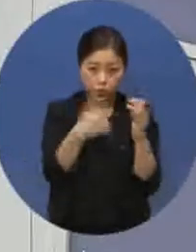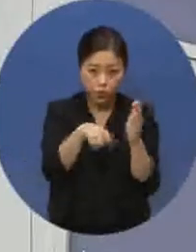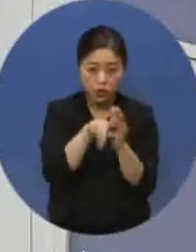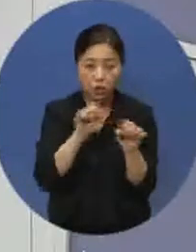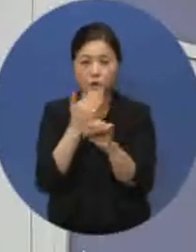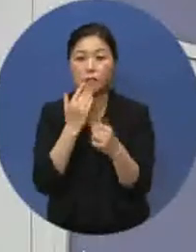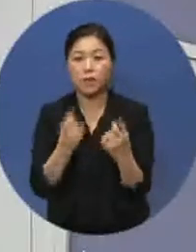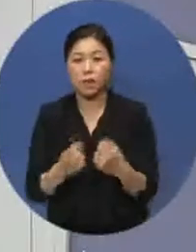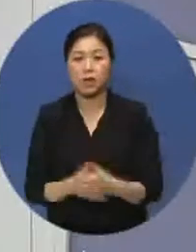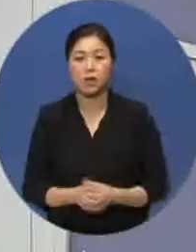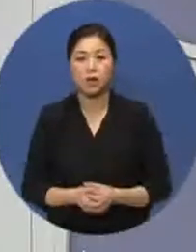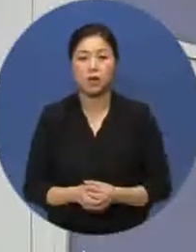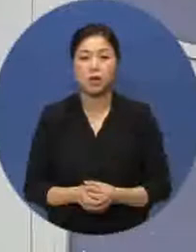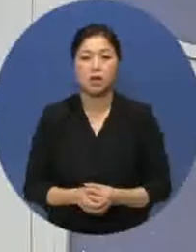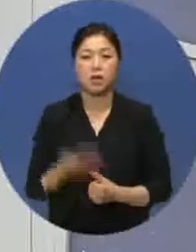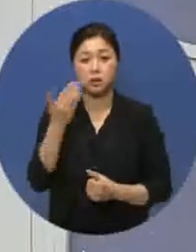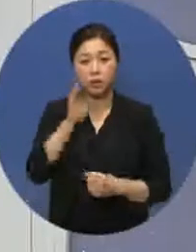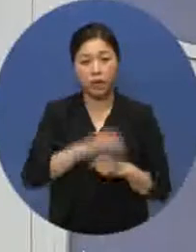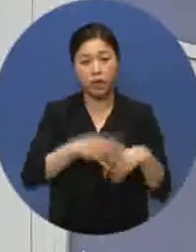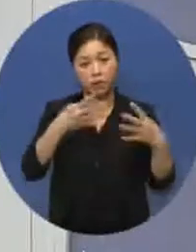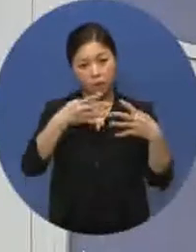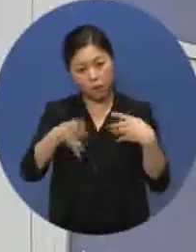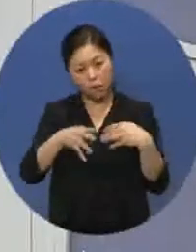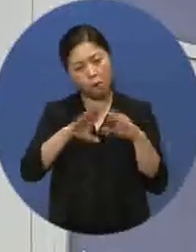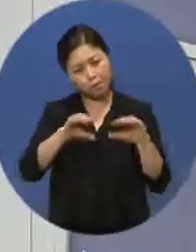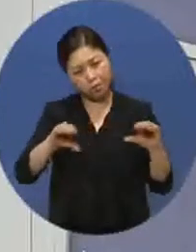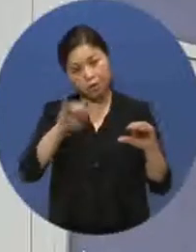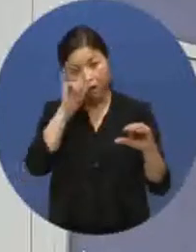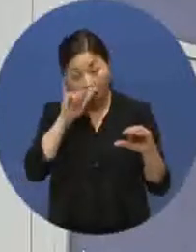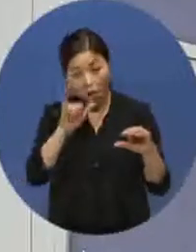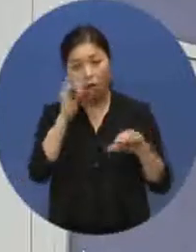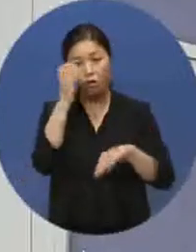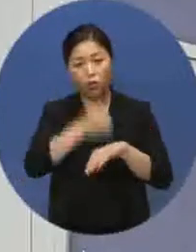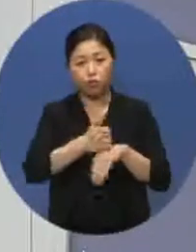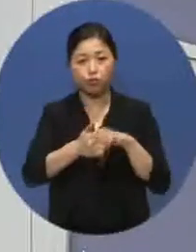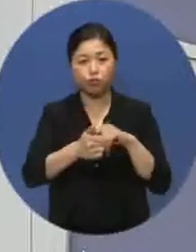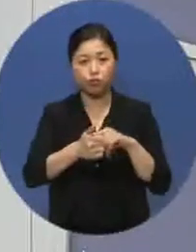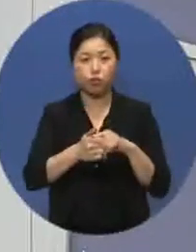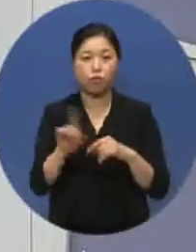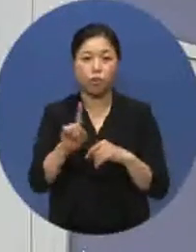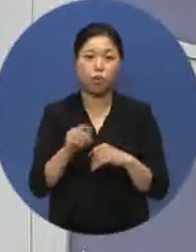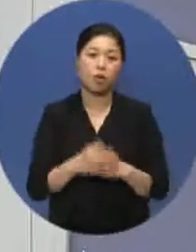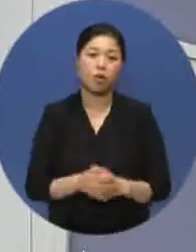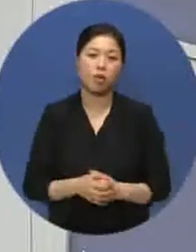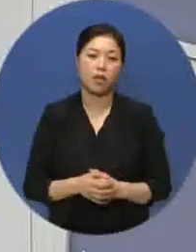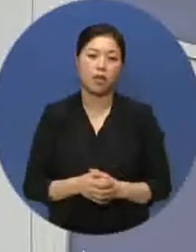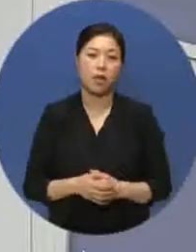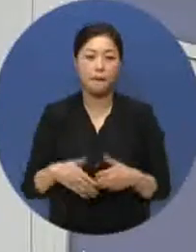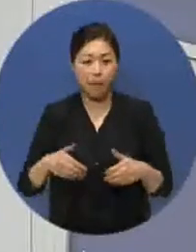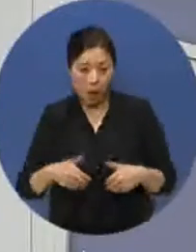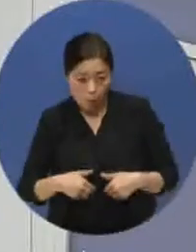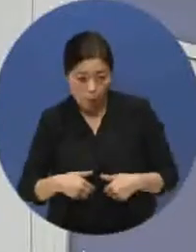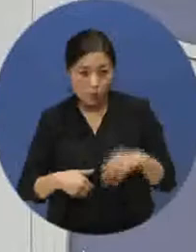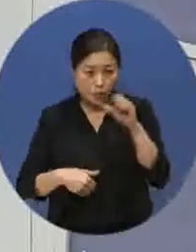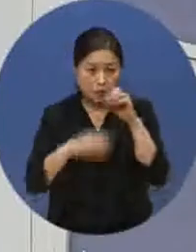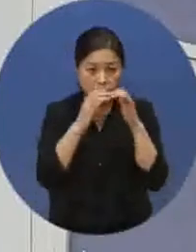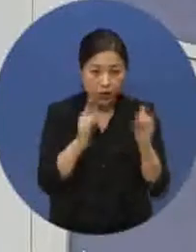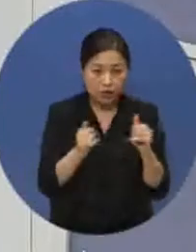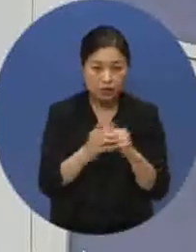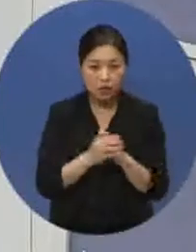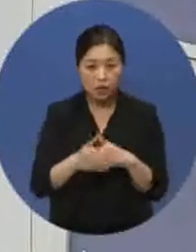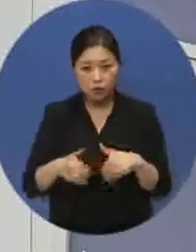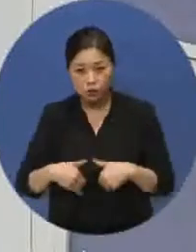있는데 그런 어떤 자격이 너무 완화돼 버리면 그야말로 우리가 흔히 하는 말로 배고픈 변호사는 굶주린